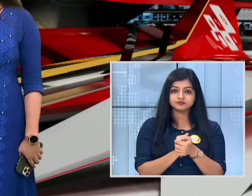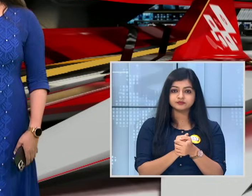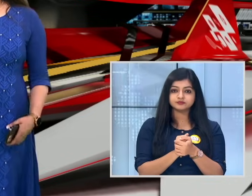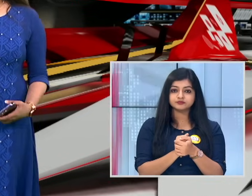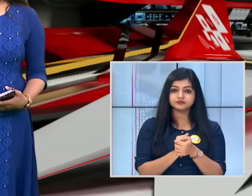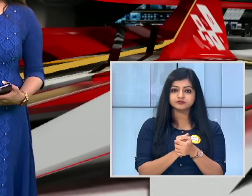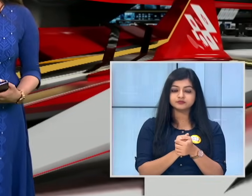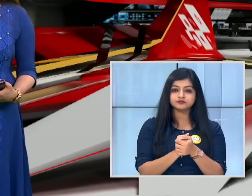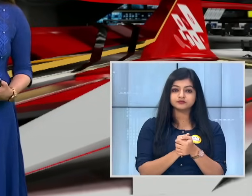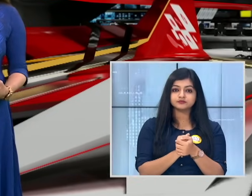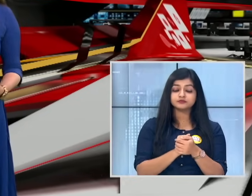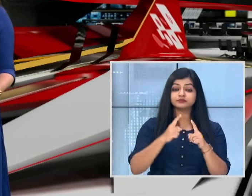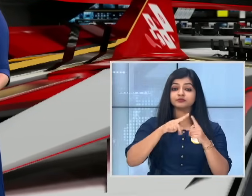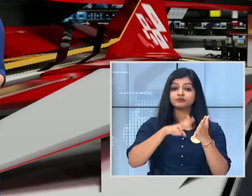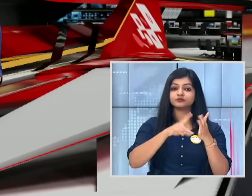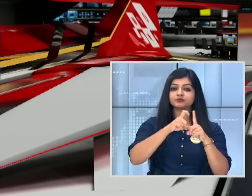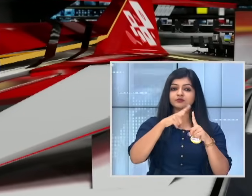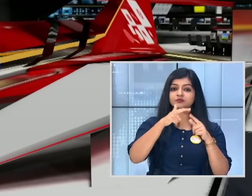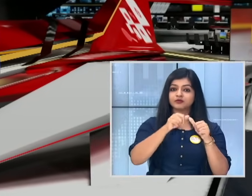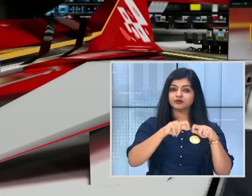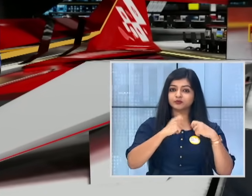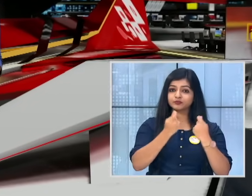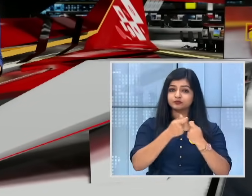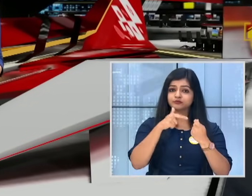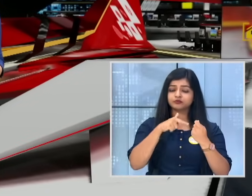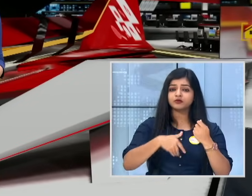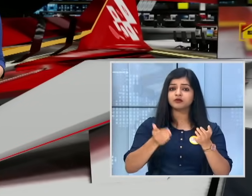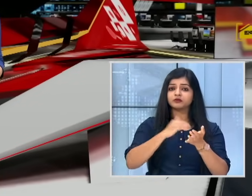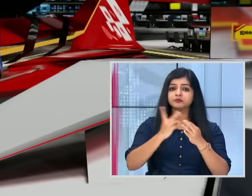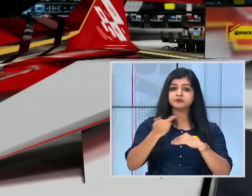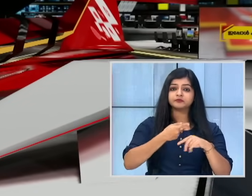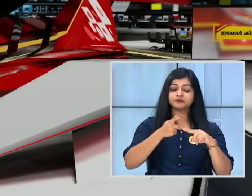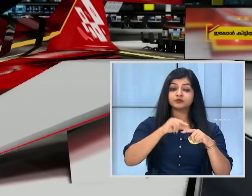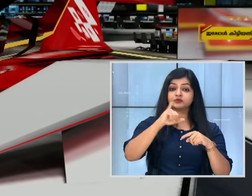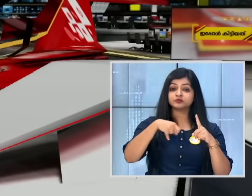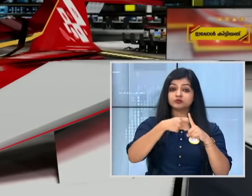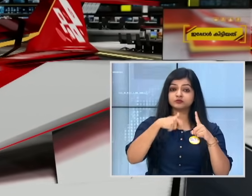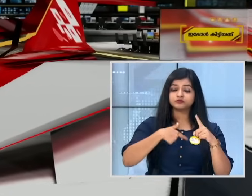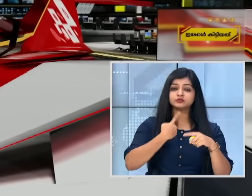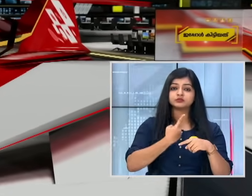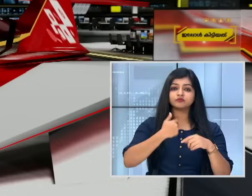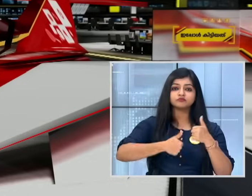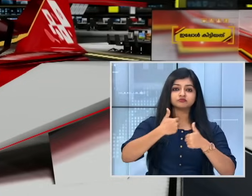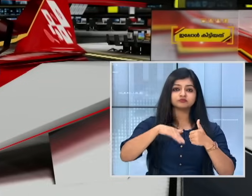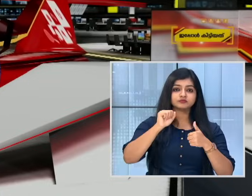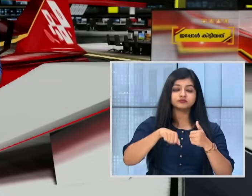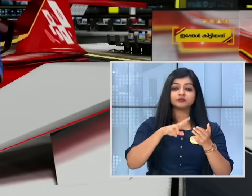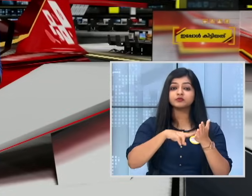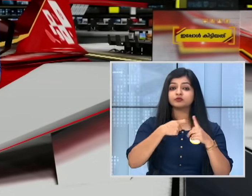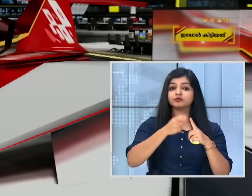നൽകിയത്. ഇന്ത്യ മുന്നണിക്ക് വീണ്ടും തിരിച്ചടി. ജമ്മുകാശ്മീരിൽ ഒറ്റയ്ക്ക് മത്സരിക്കുമെന്ന് നാഷണൽ കോൺഫറൻസ് നേതാവ് ഫാറൂഖ്